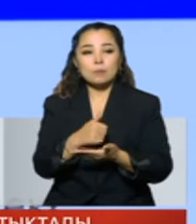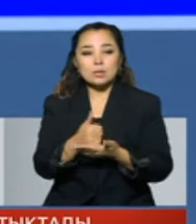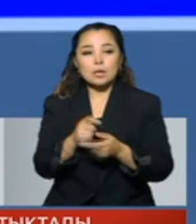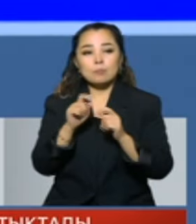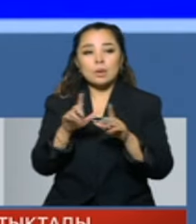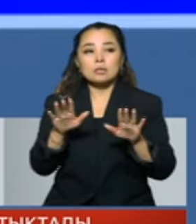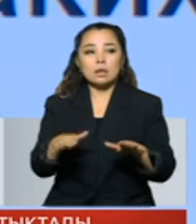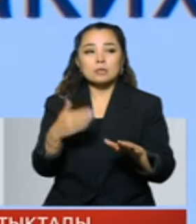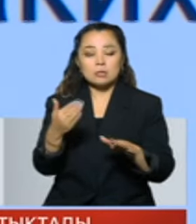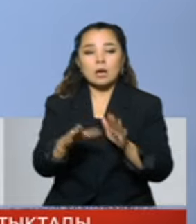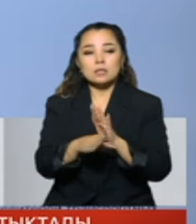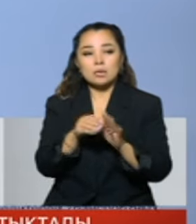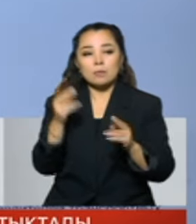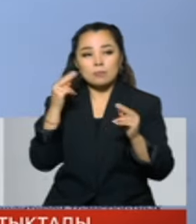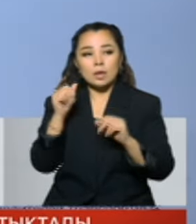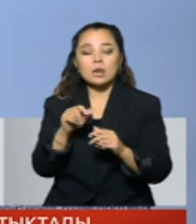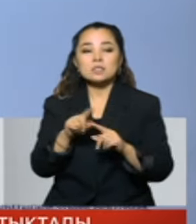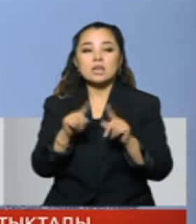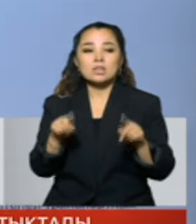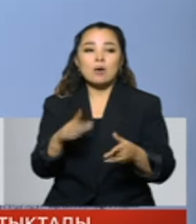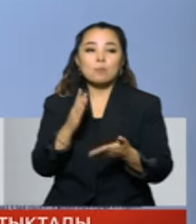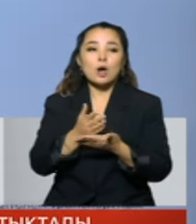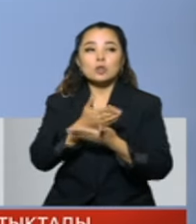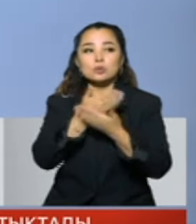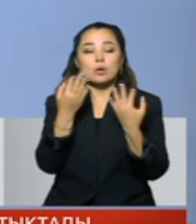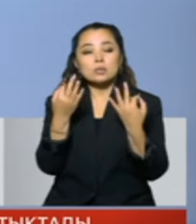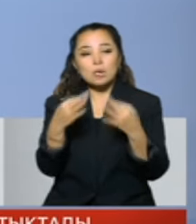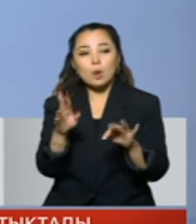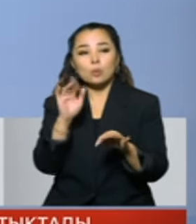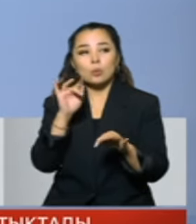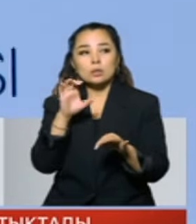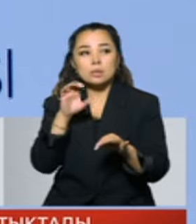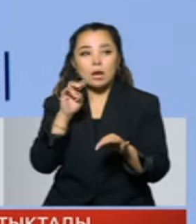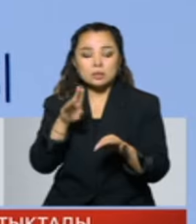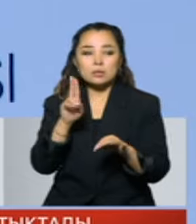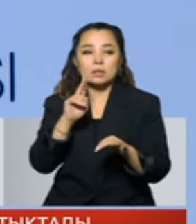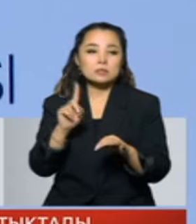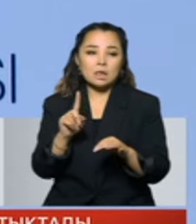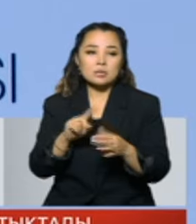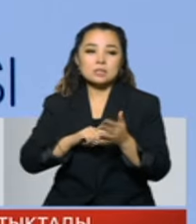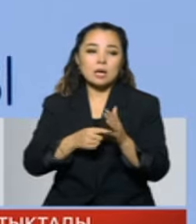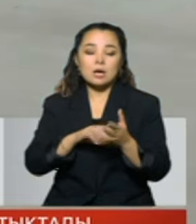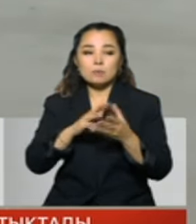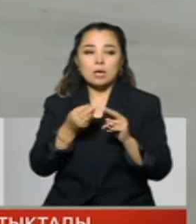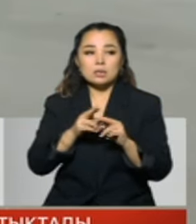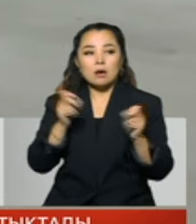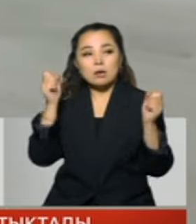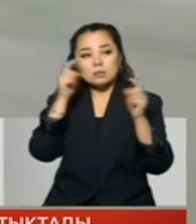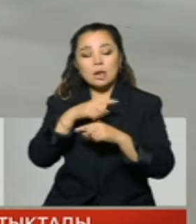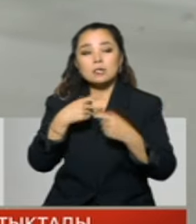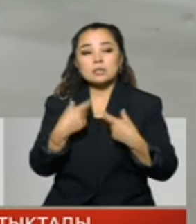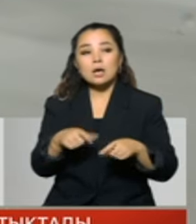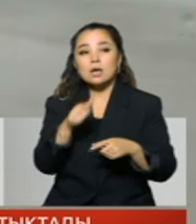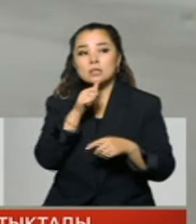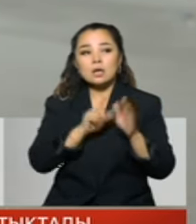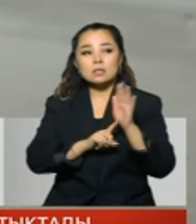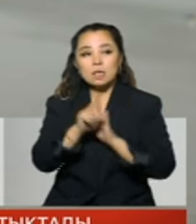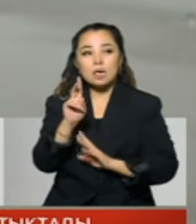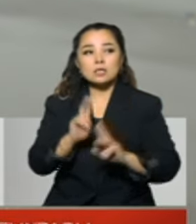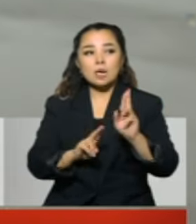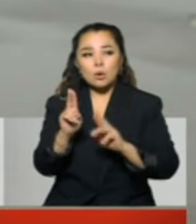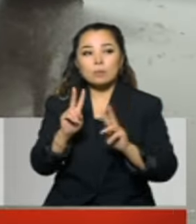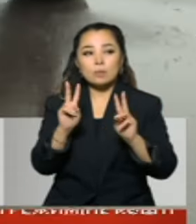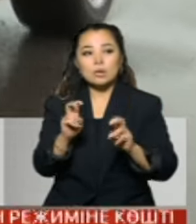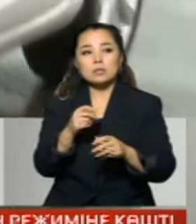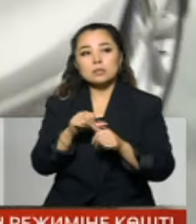мамандары таңдаған автомектептің сертификаты бар жоғын курсант кезет сайтынан тексеріп алу керектігін айтады. Тесттен өтпес бұрын теориялық